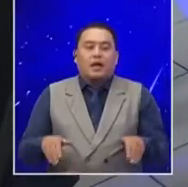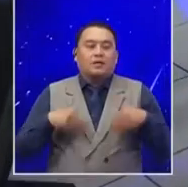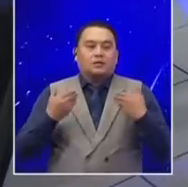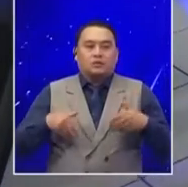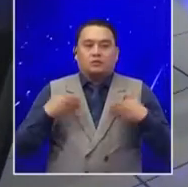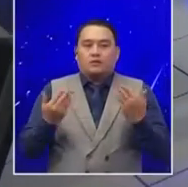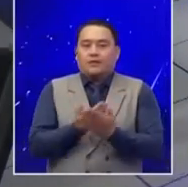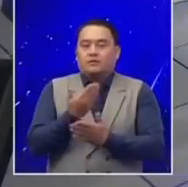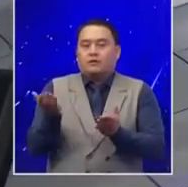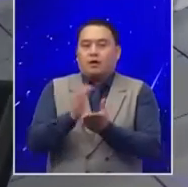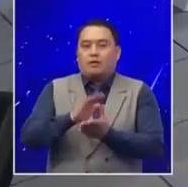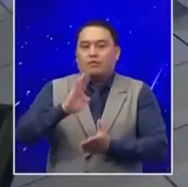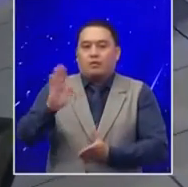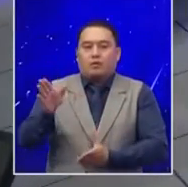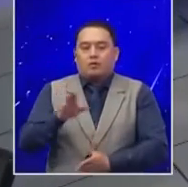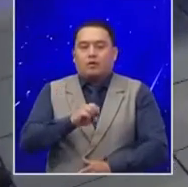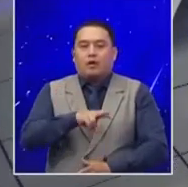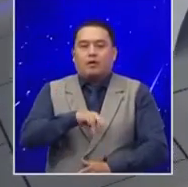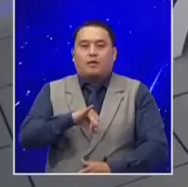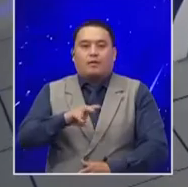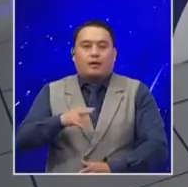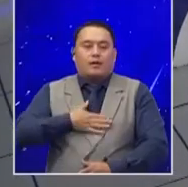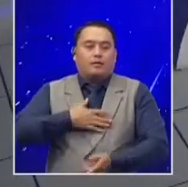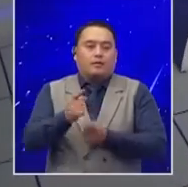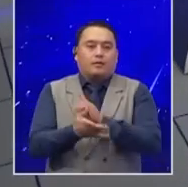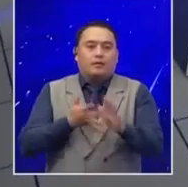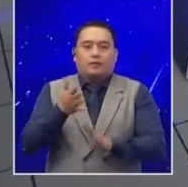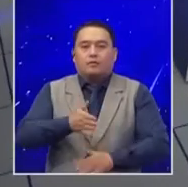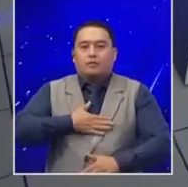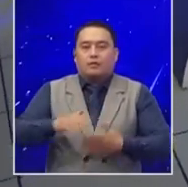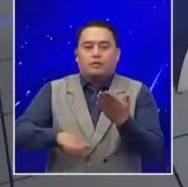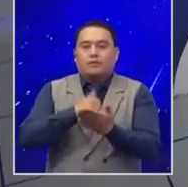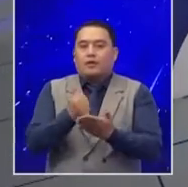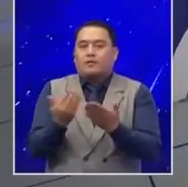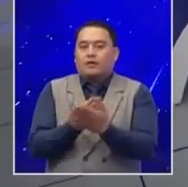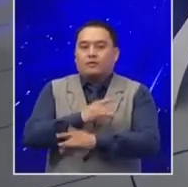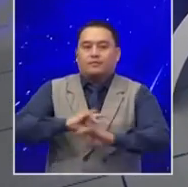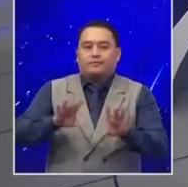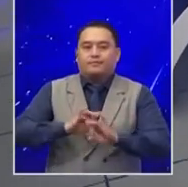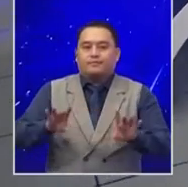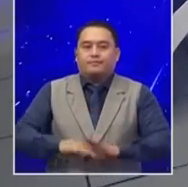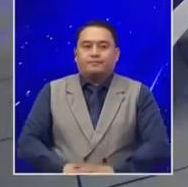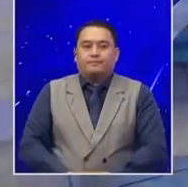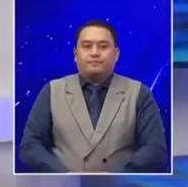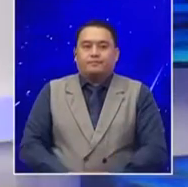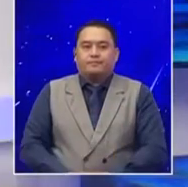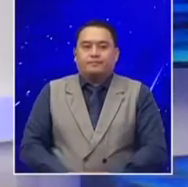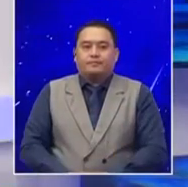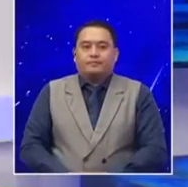Здравствуйте, вы смотрите новости на телеканале ЖТСУ. С вами Панау Исимбекова. Сурдоперевод Марата Шумабекова.